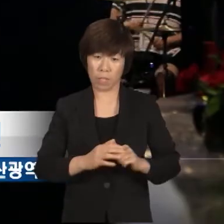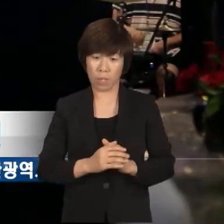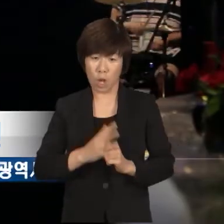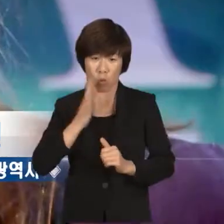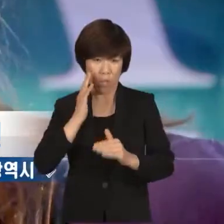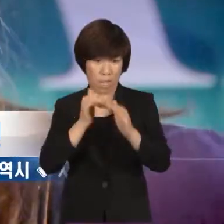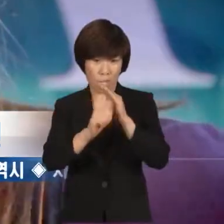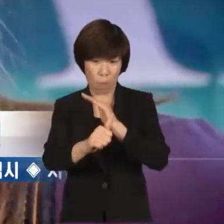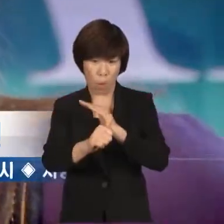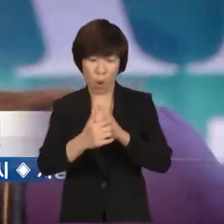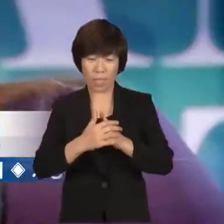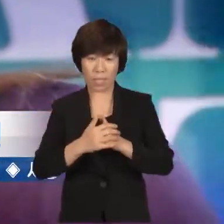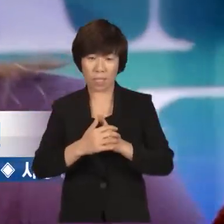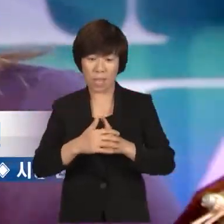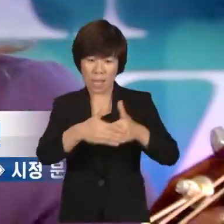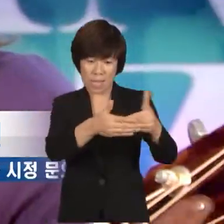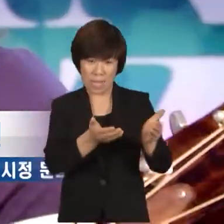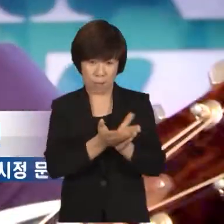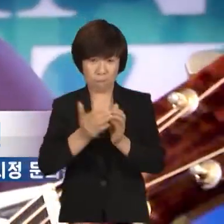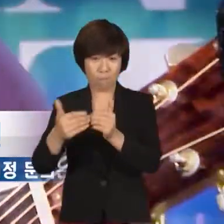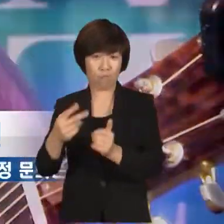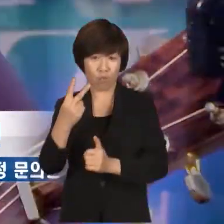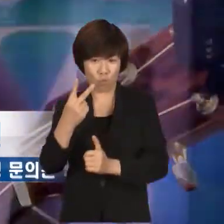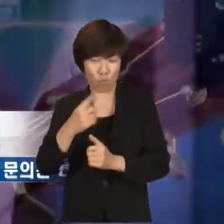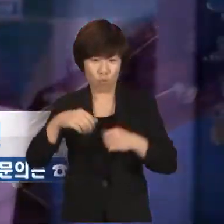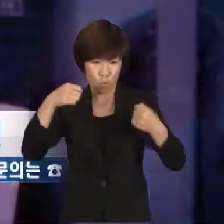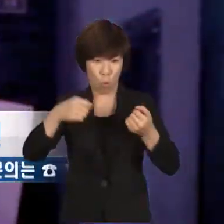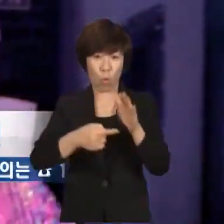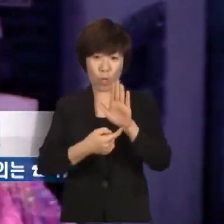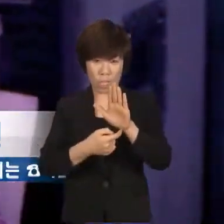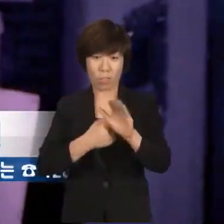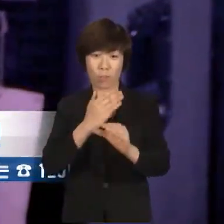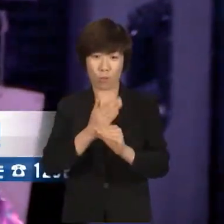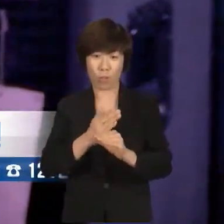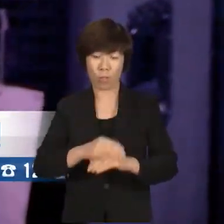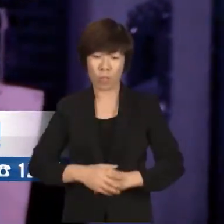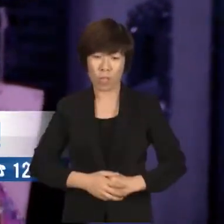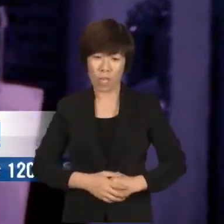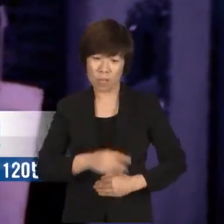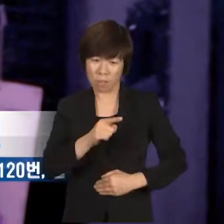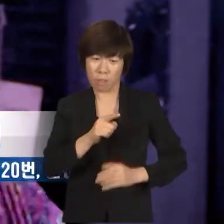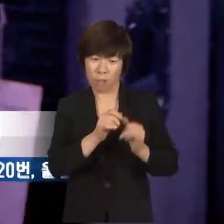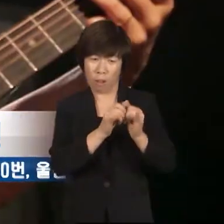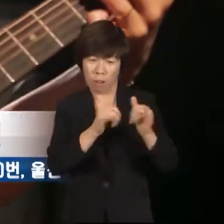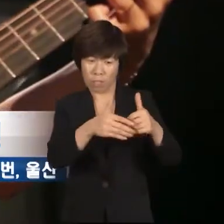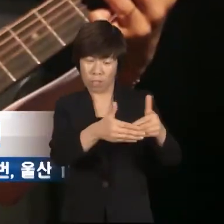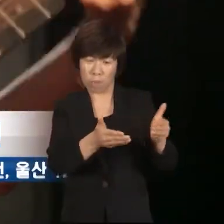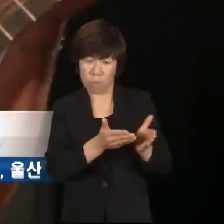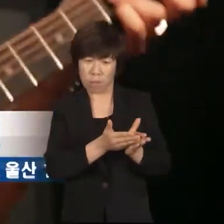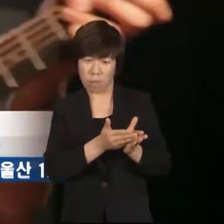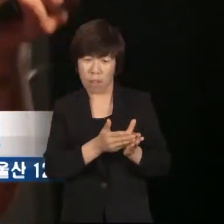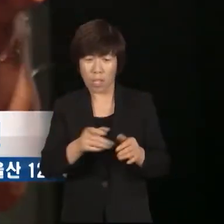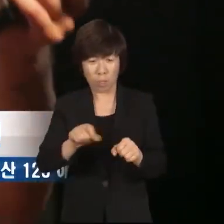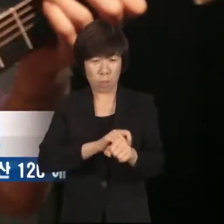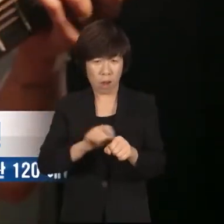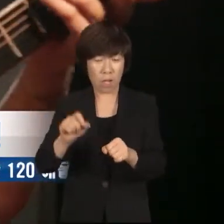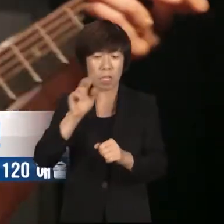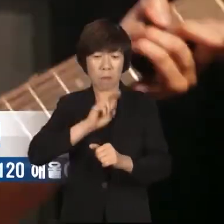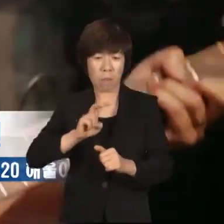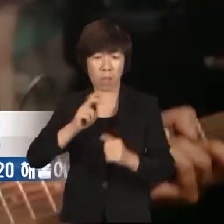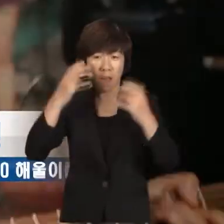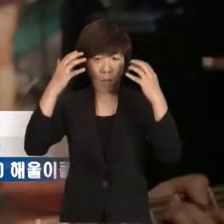이번에는 울산을 대표하는 인디밴드 룬디마틴의 공연이 진행됐습니다. 이들만의 어쿠스틱 음악이 여름밤을